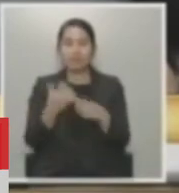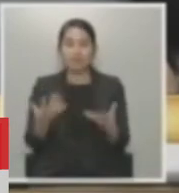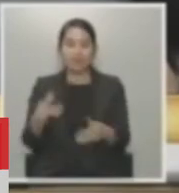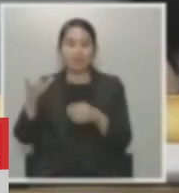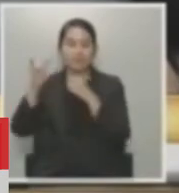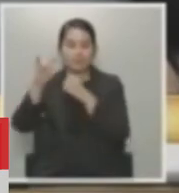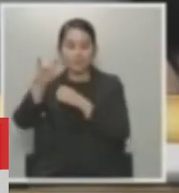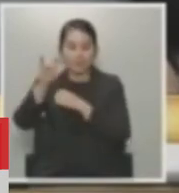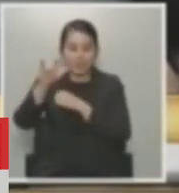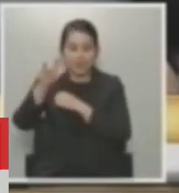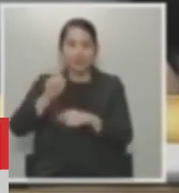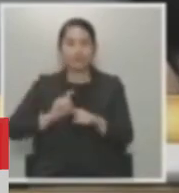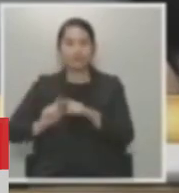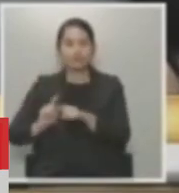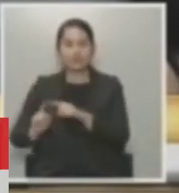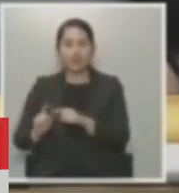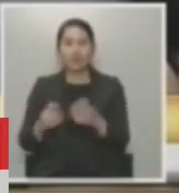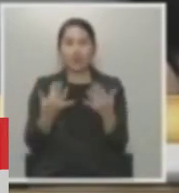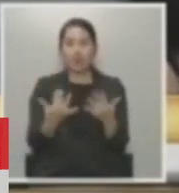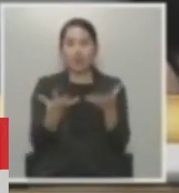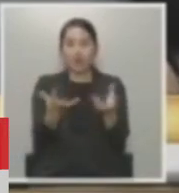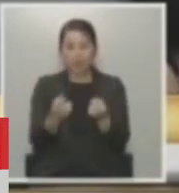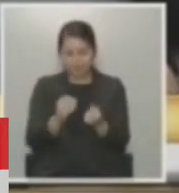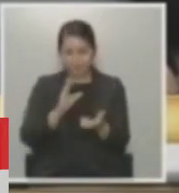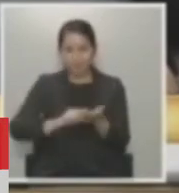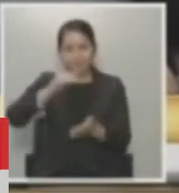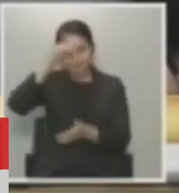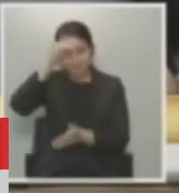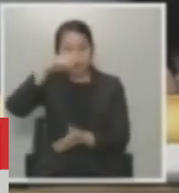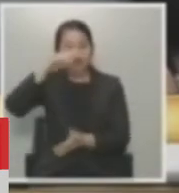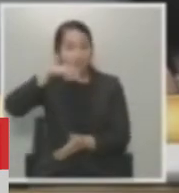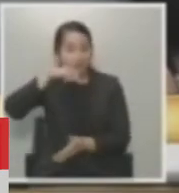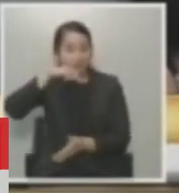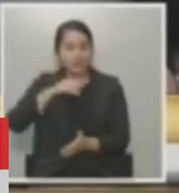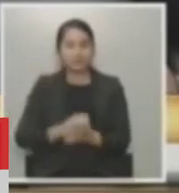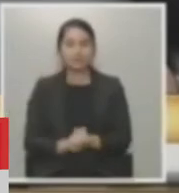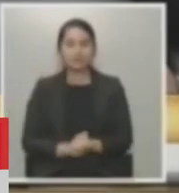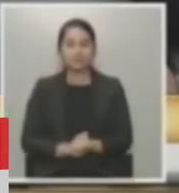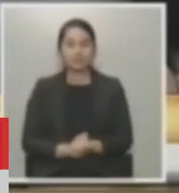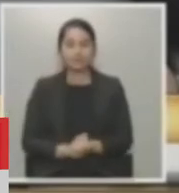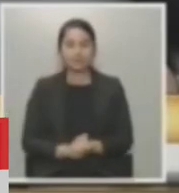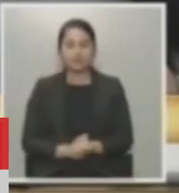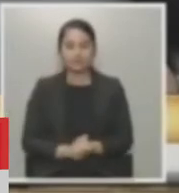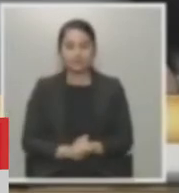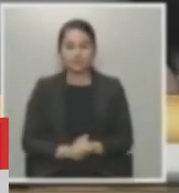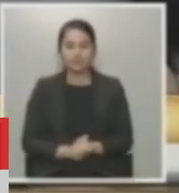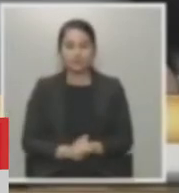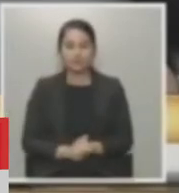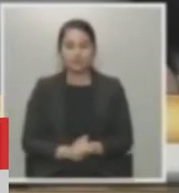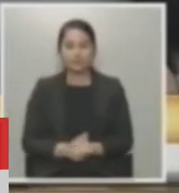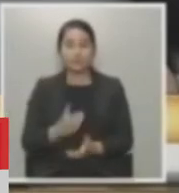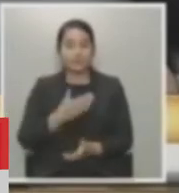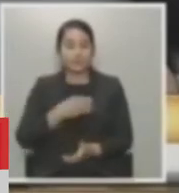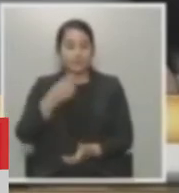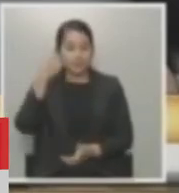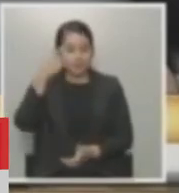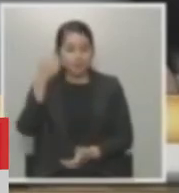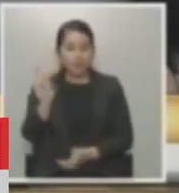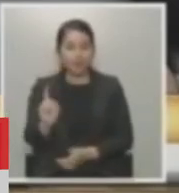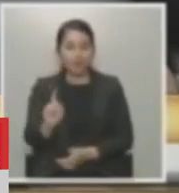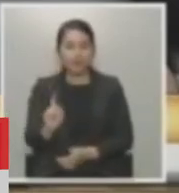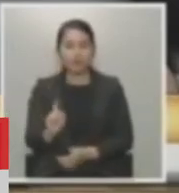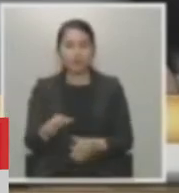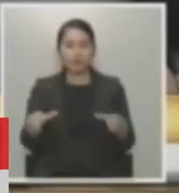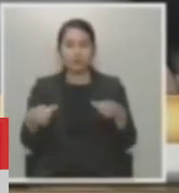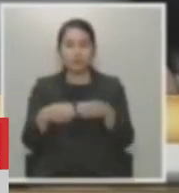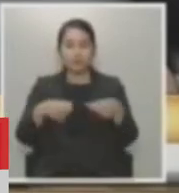ที่จะไปรับนักเรียนไทยหรือว่าคนไทยในเมืองจีนกลับมานะคะทางที่ฉันคิดว่าทางคณะผู้บริห